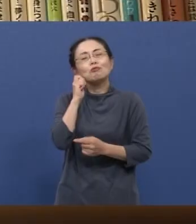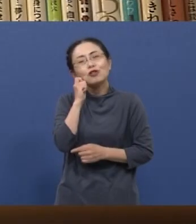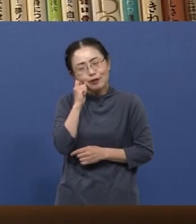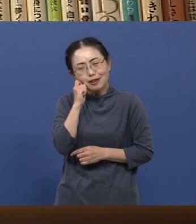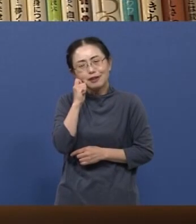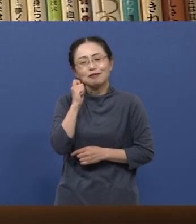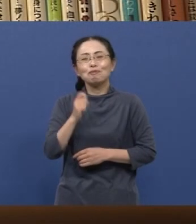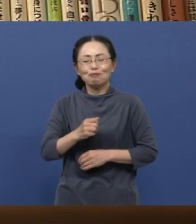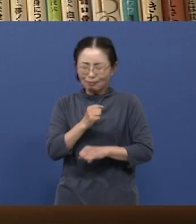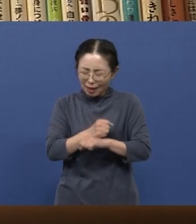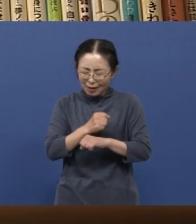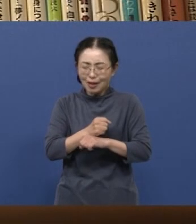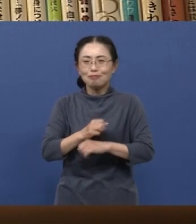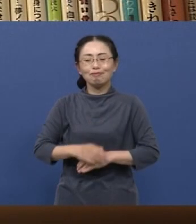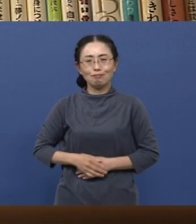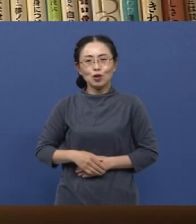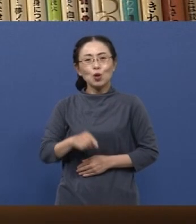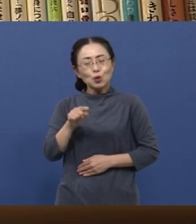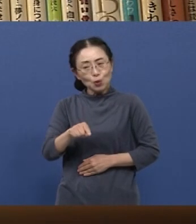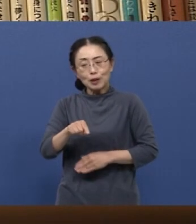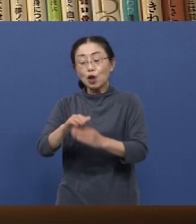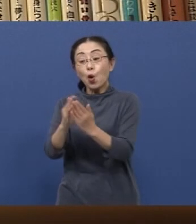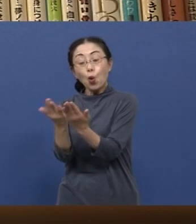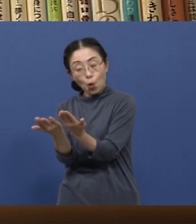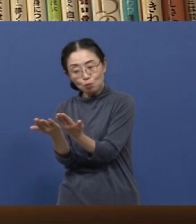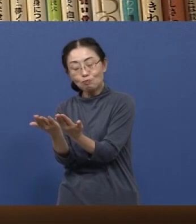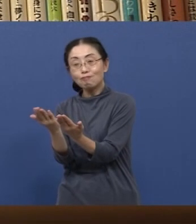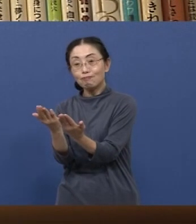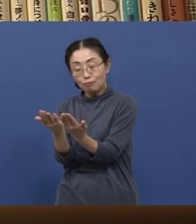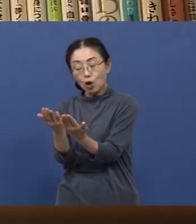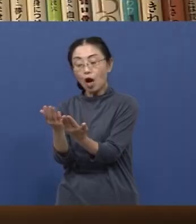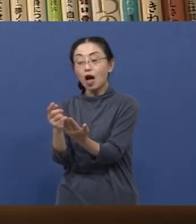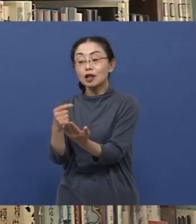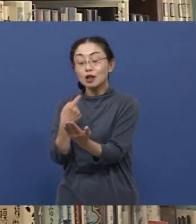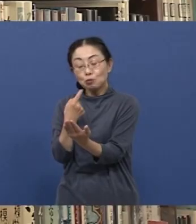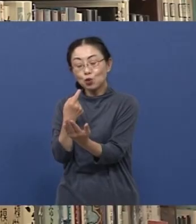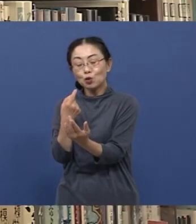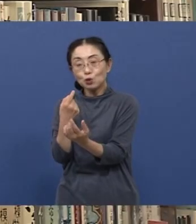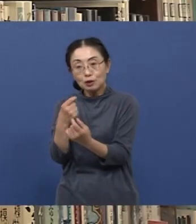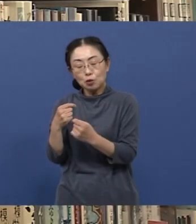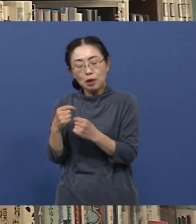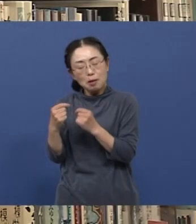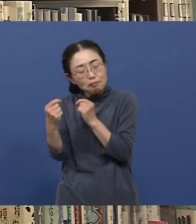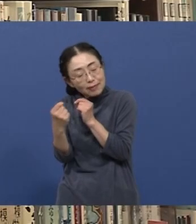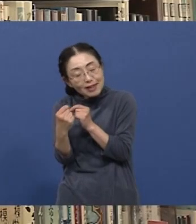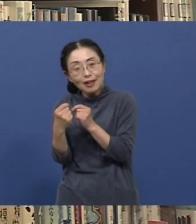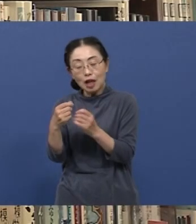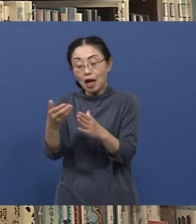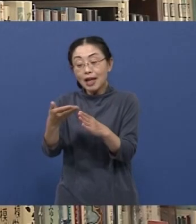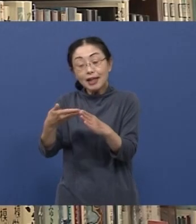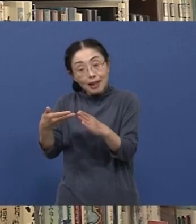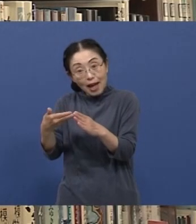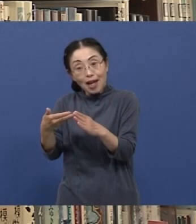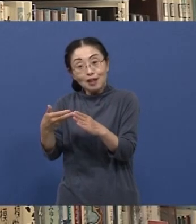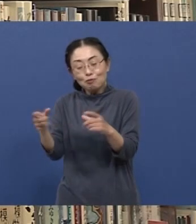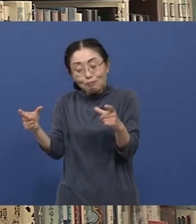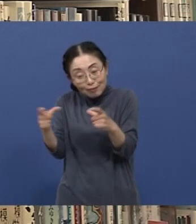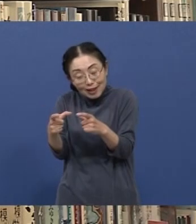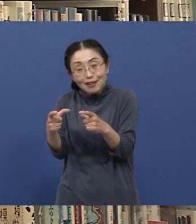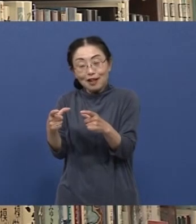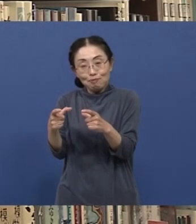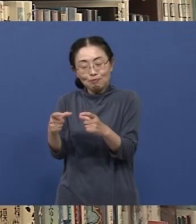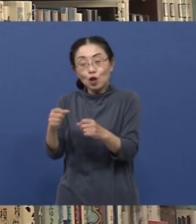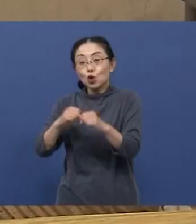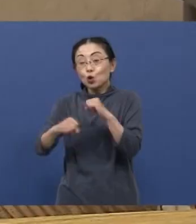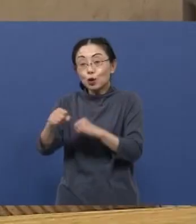いる。そんな中で本というものはいわゆるとても身近な湖であったりため池であったりするわけです。取り組みや